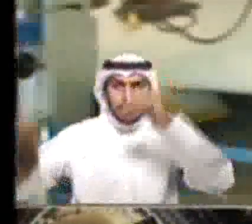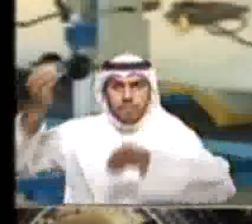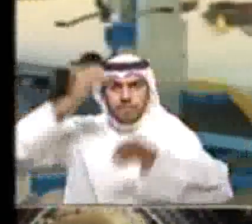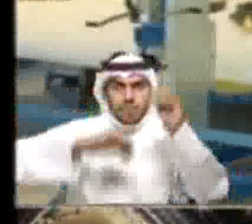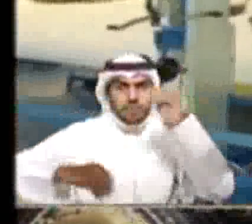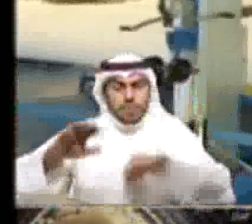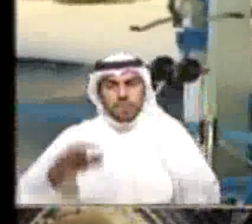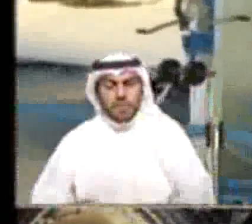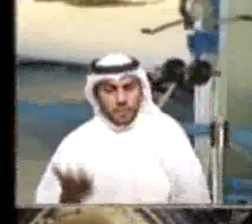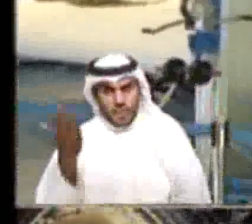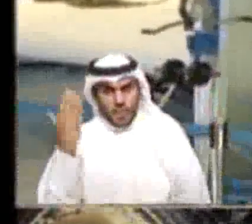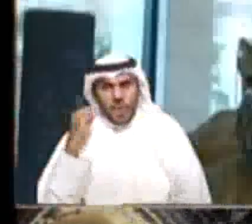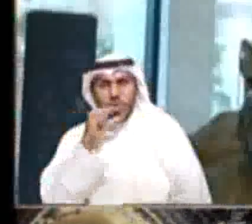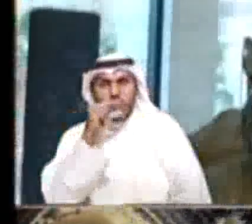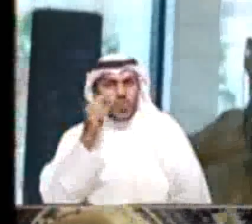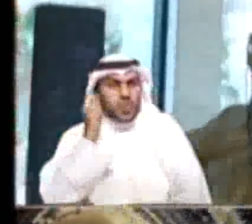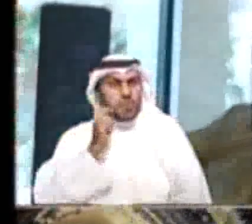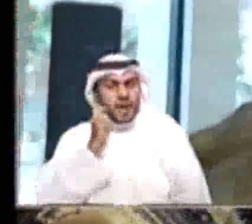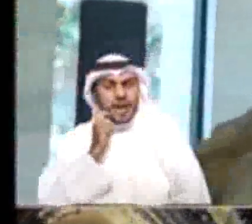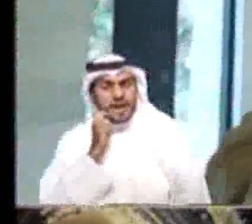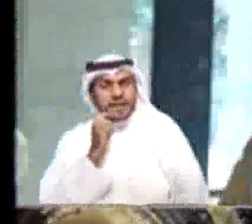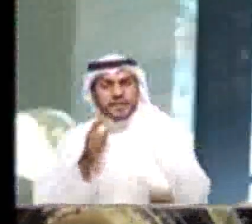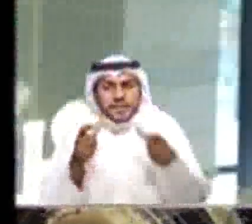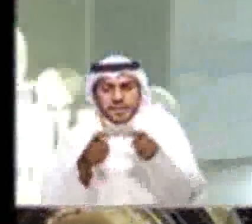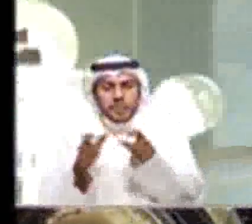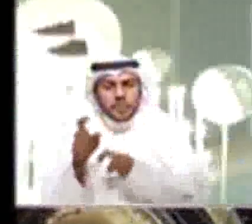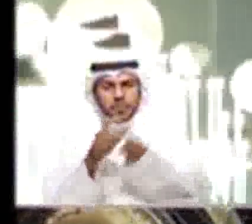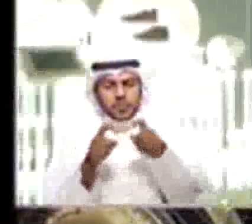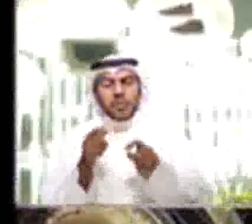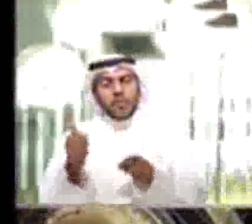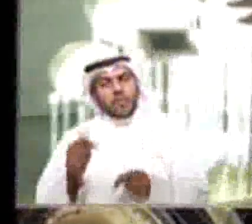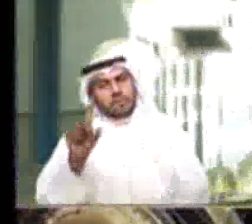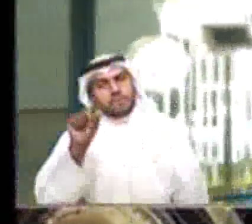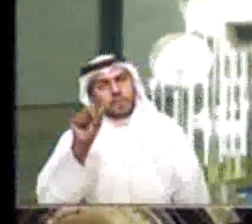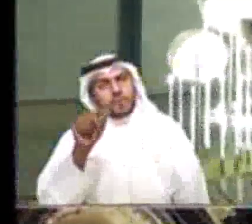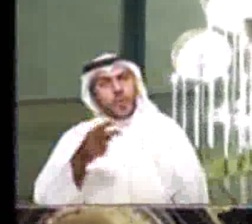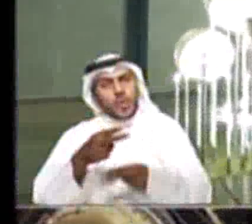بإمارة دبي لتكريم الفائزين بجوائزها في مجال البناء والتعمير في الشرق